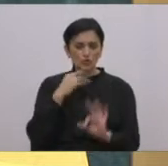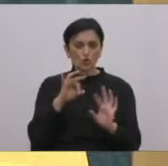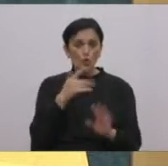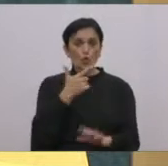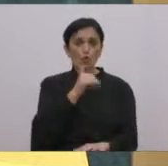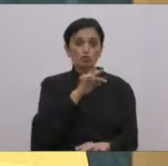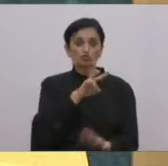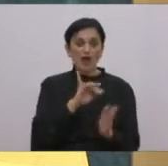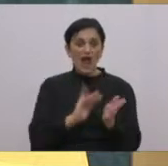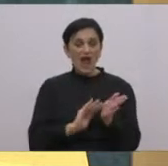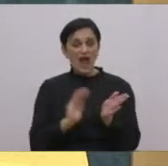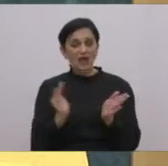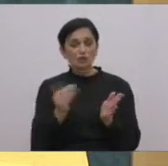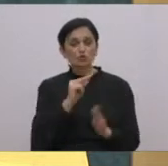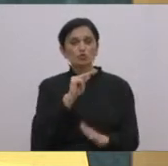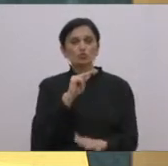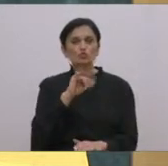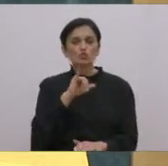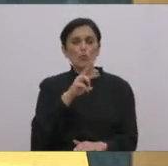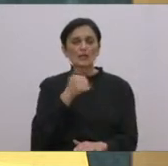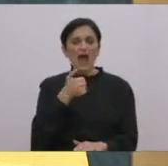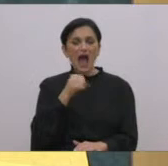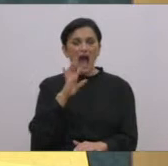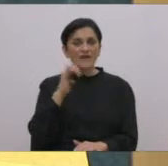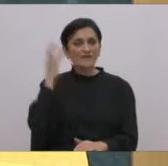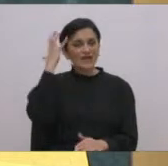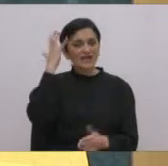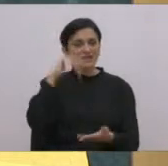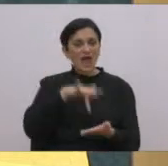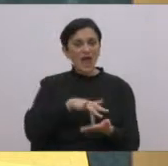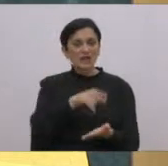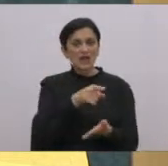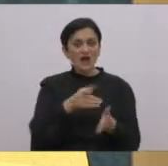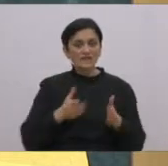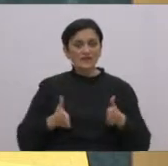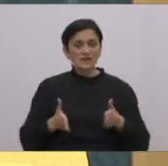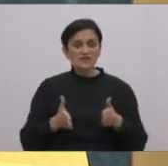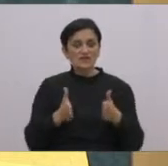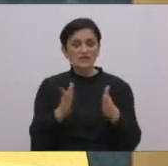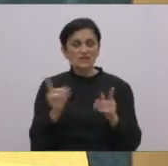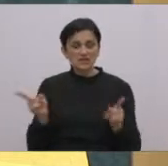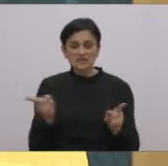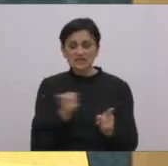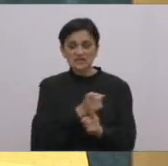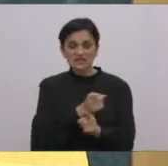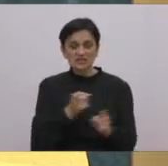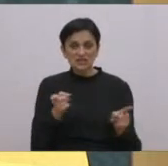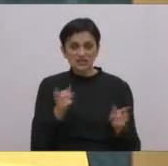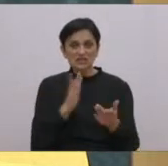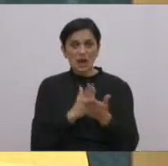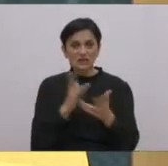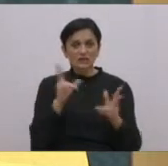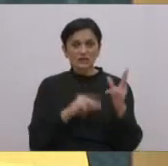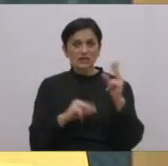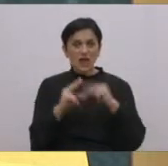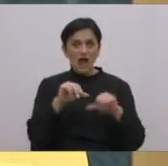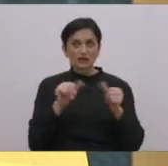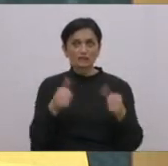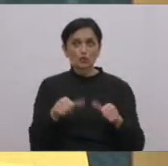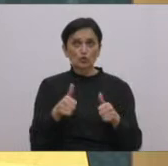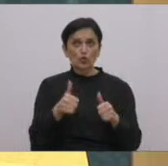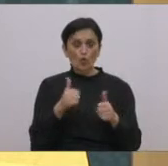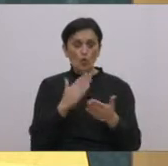გურჯაანის შემოვლითიდან, ანუ ჩუმლაყიდან უკვე თელავამდე მისასვლელი გზის მოდერნიზაცია არის გათვალისწინებული, ისევე